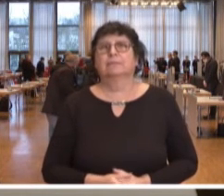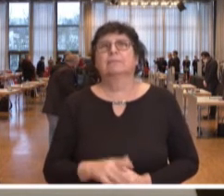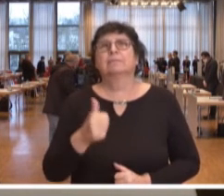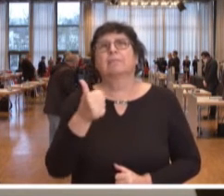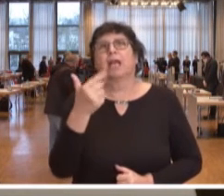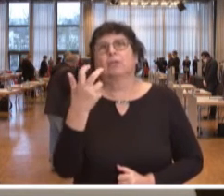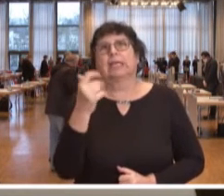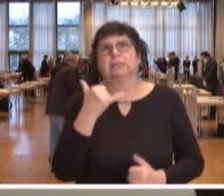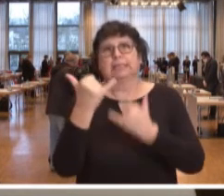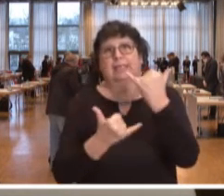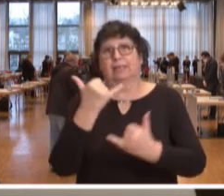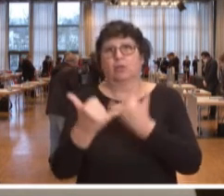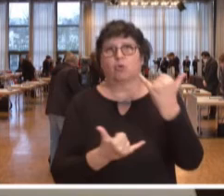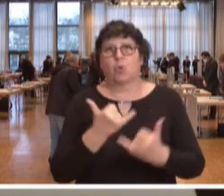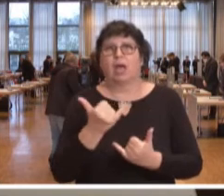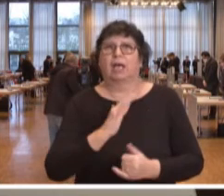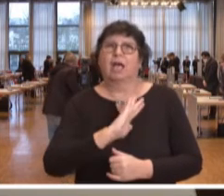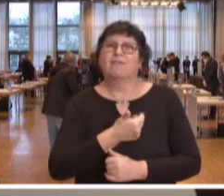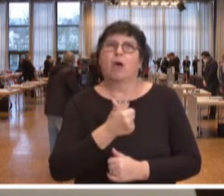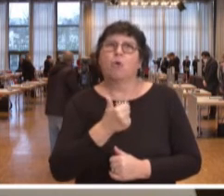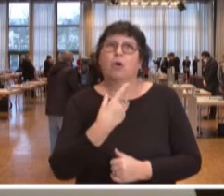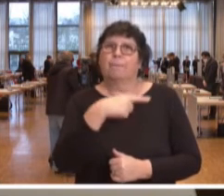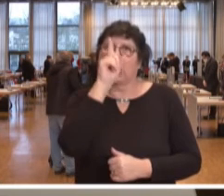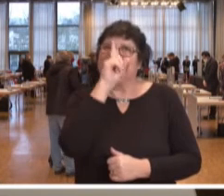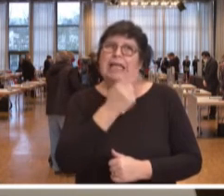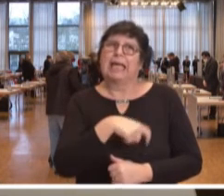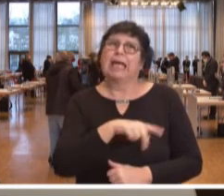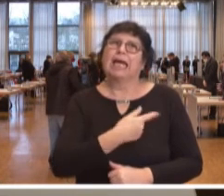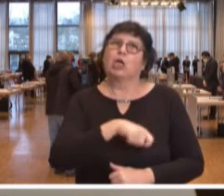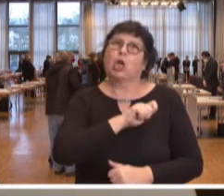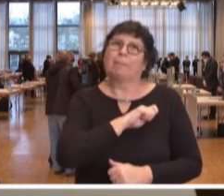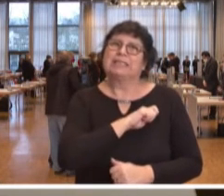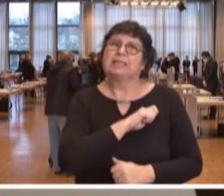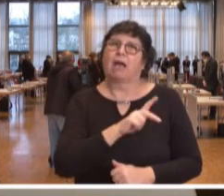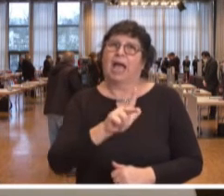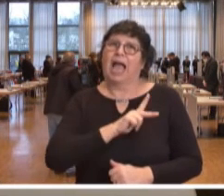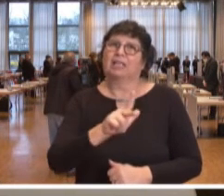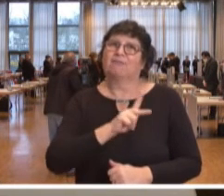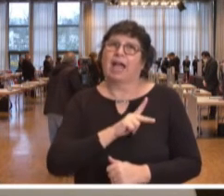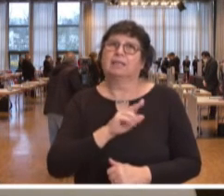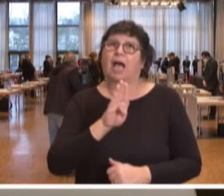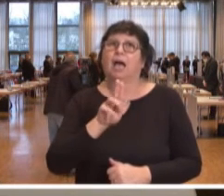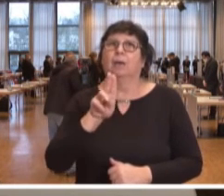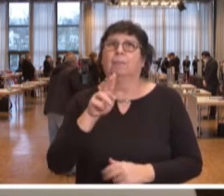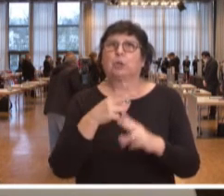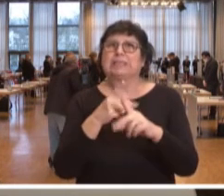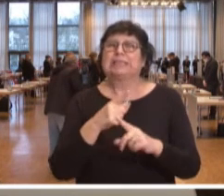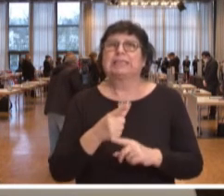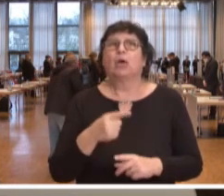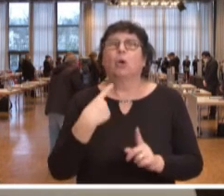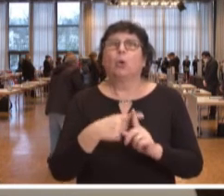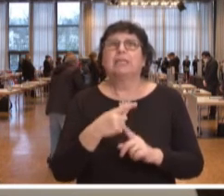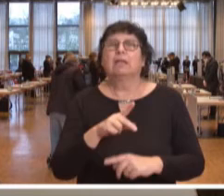Am 31. Januar wurden Frau Polizeikommissar-Anwärterin Jasmina Maria Buchs und Herr Polizeikommissar Alexander